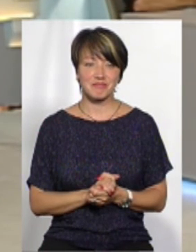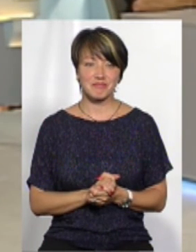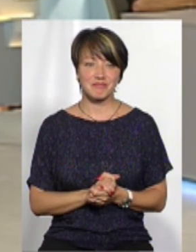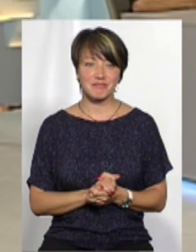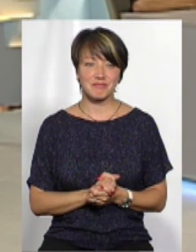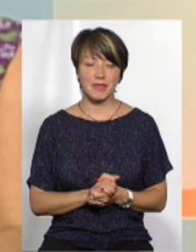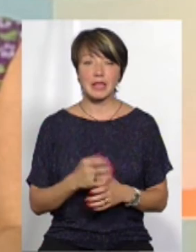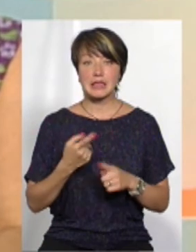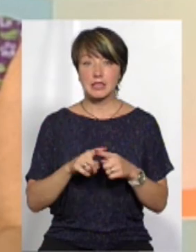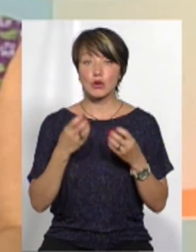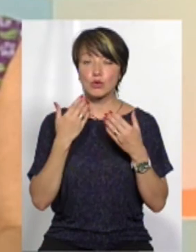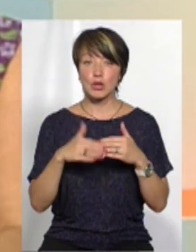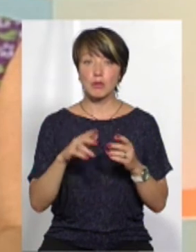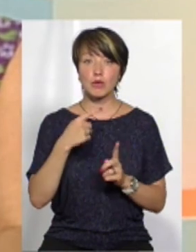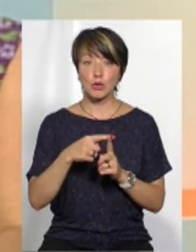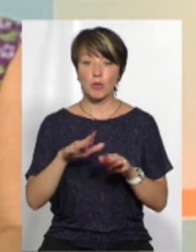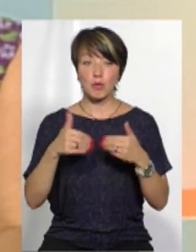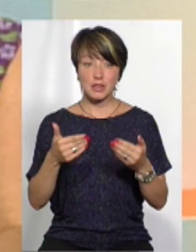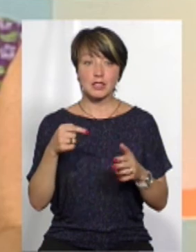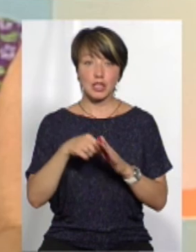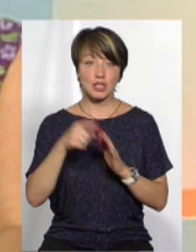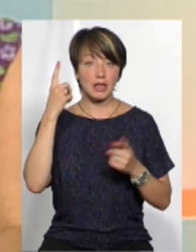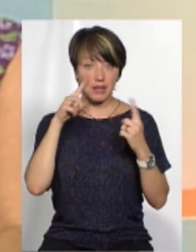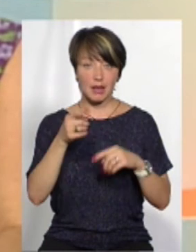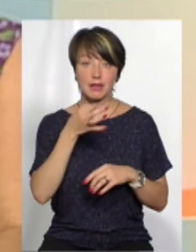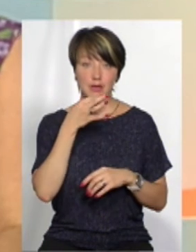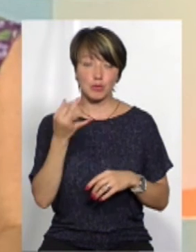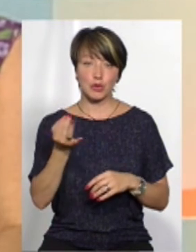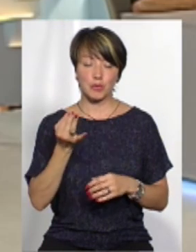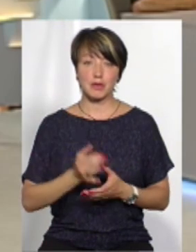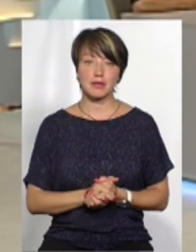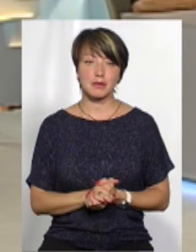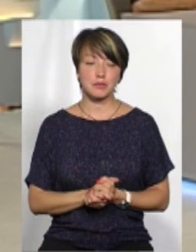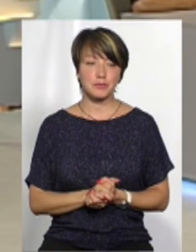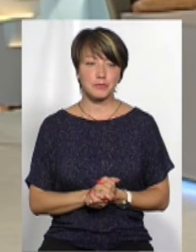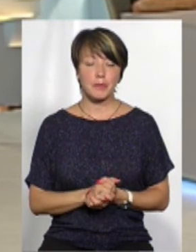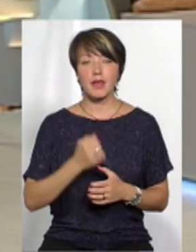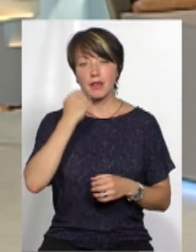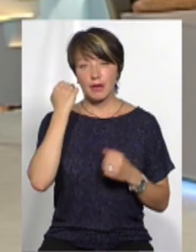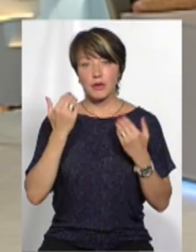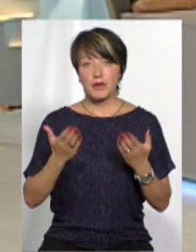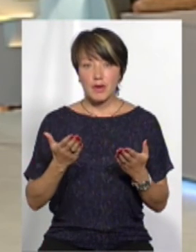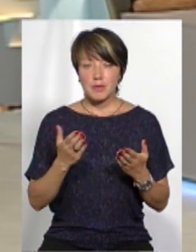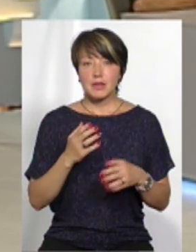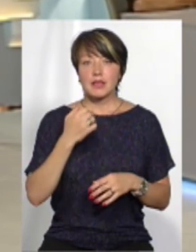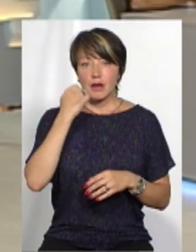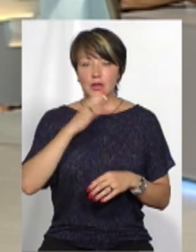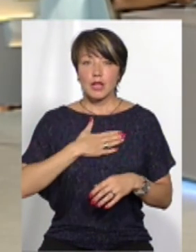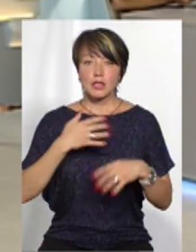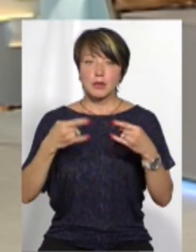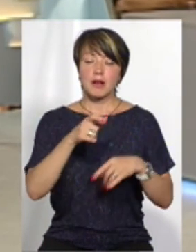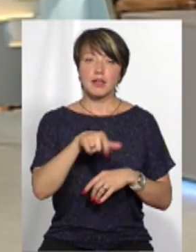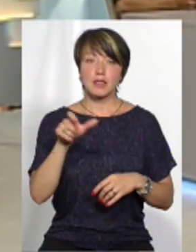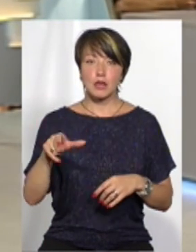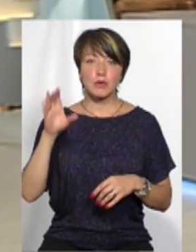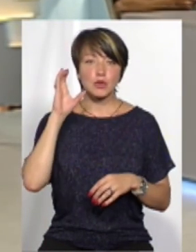Але це вже також плюс, тому що якщо люди вже дають пропозиції, значить ідея, в принципі, їм подобається. Да, цікаво. Дякую, дякую вам, дякую нашим глядачам